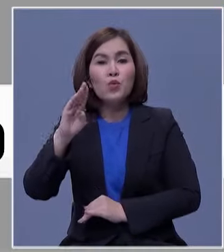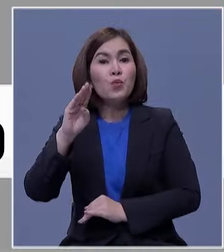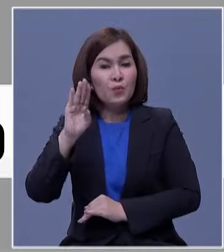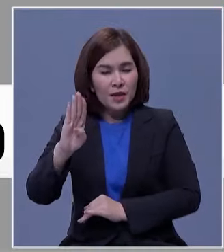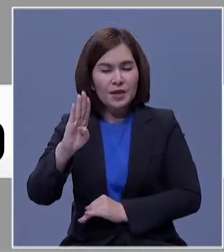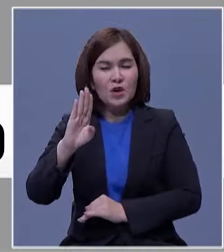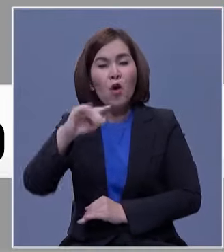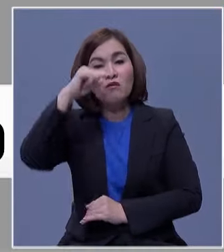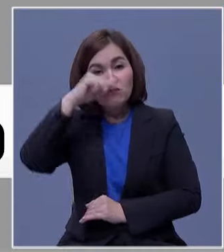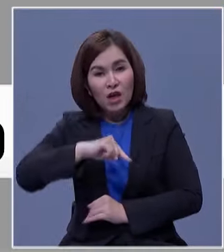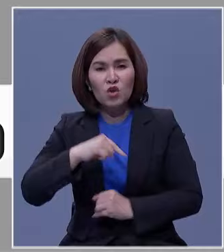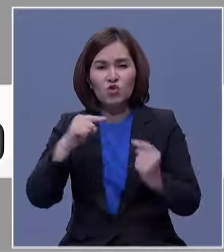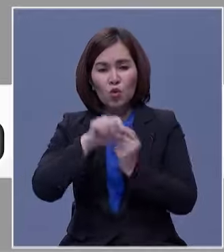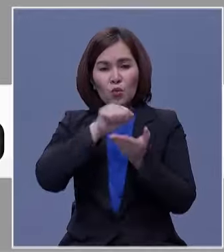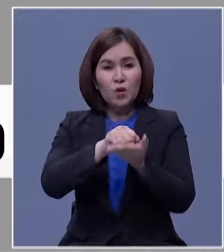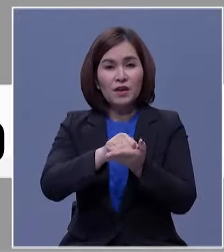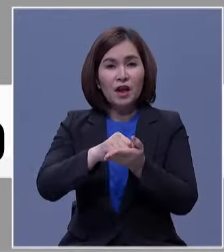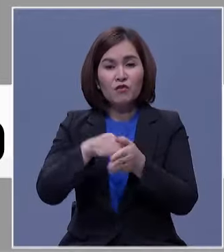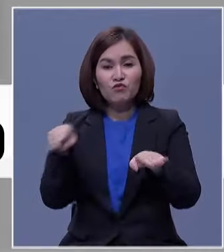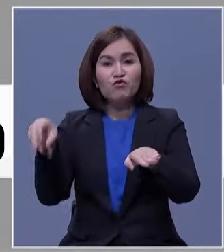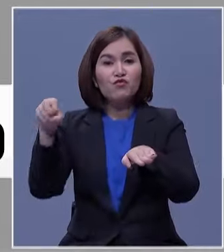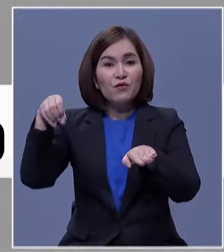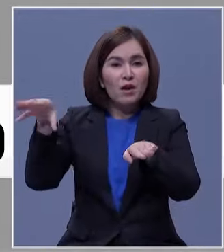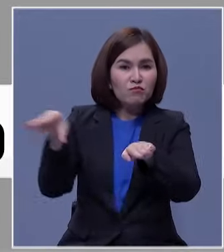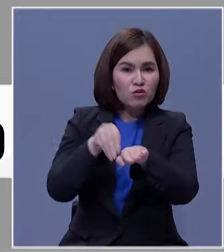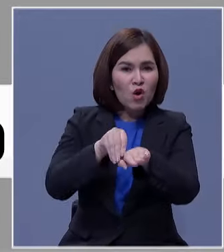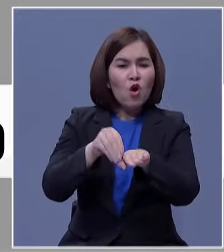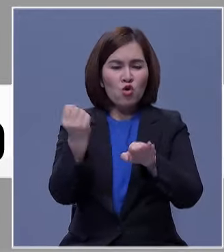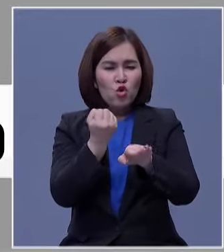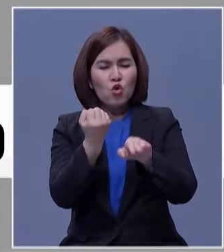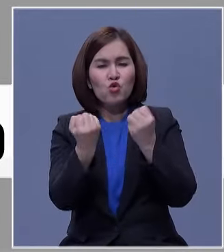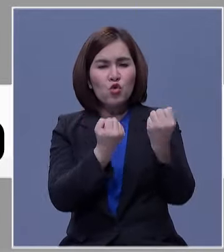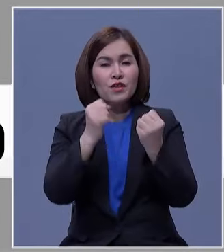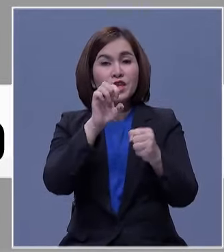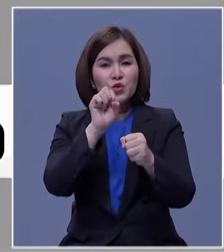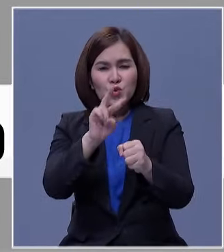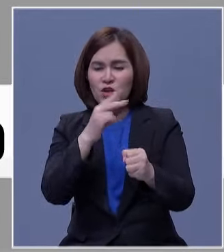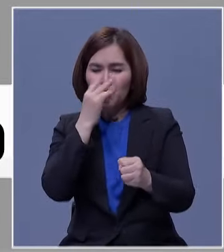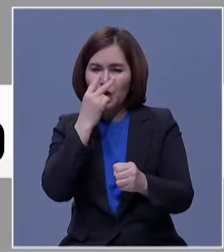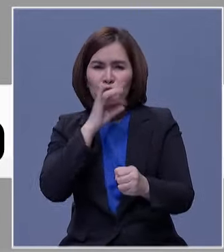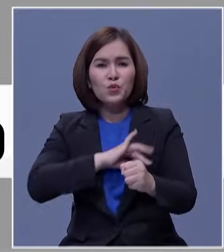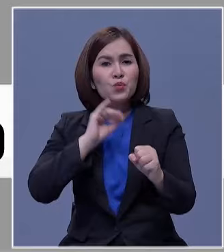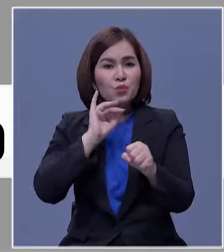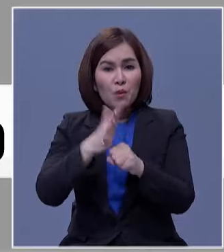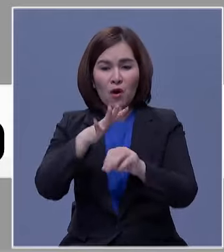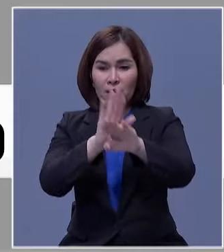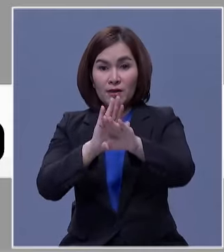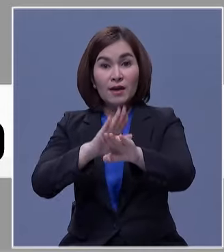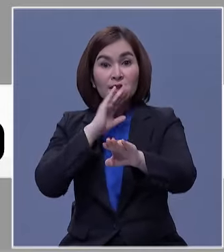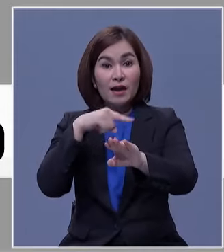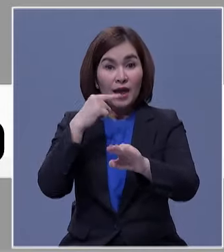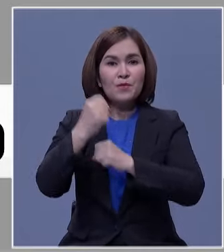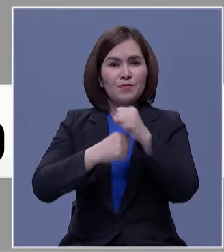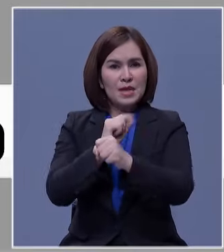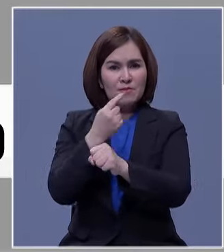บ่นเรื่องของสถานีชาร์จไฟรถ EVมีไม่เพียงพอต้องมีการเตือนว่าใครเดินทางช่วงปีใหม่ให้เผื่อเวลา